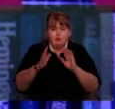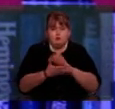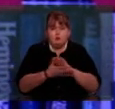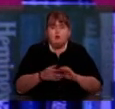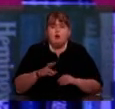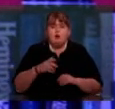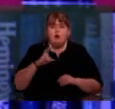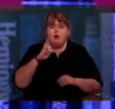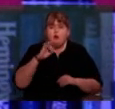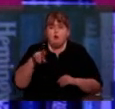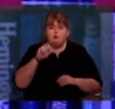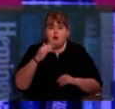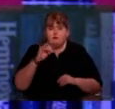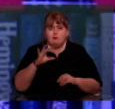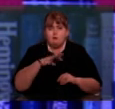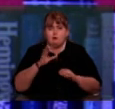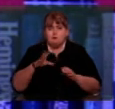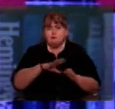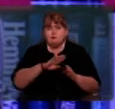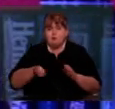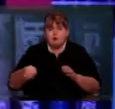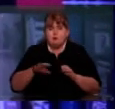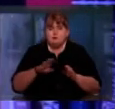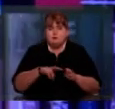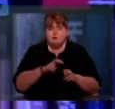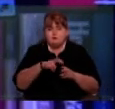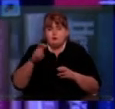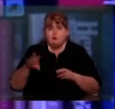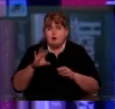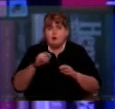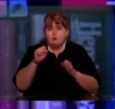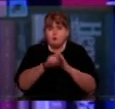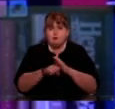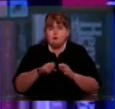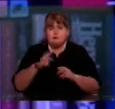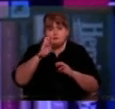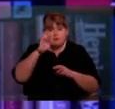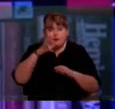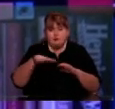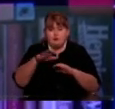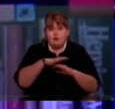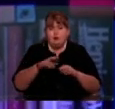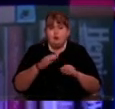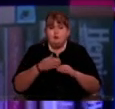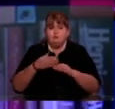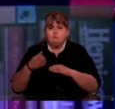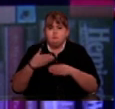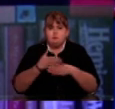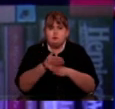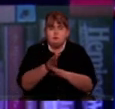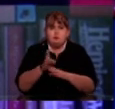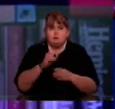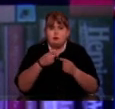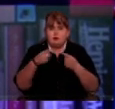Каддафи был свергнут и убит. Страна практически распалась на отдельные регионы. И